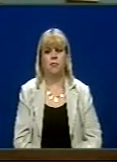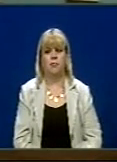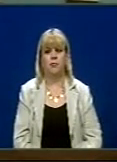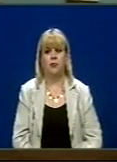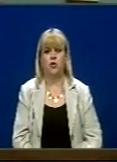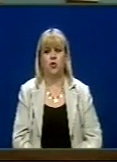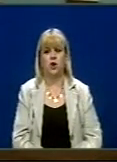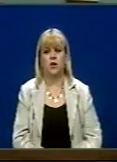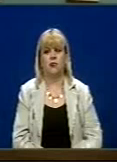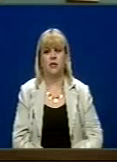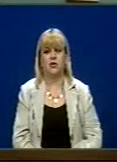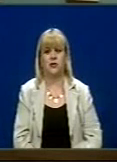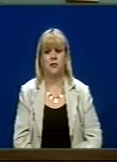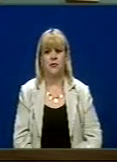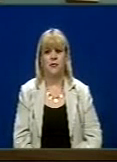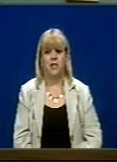Zoti Ministër.